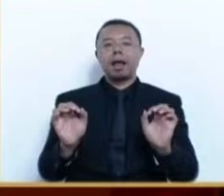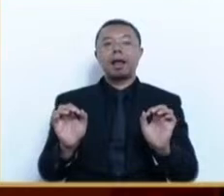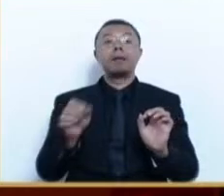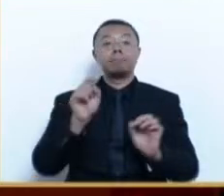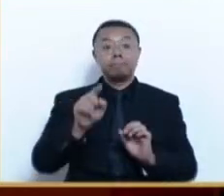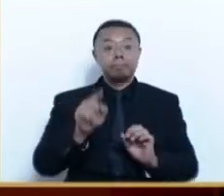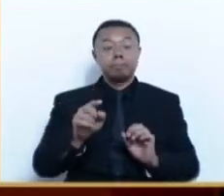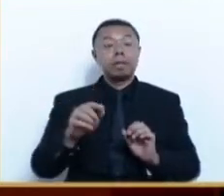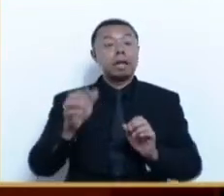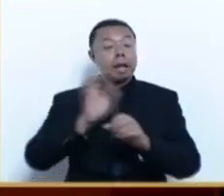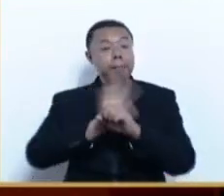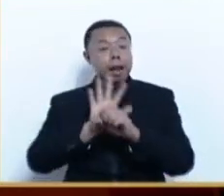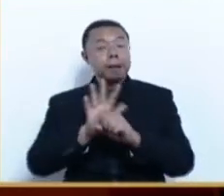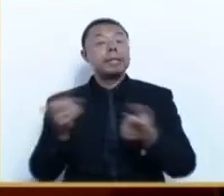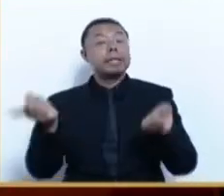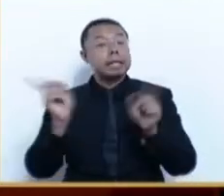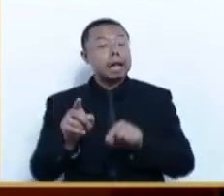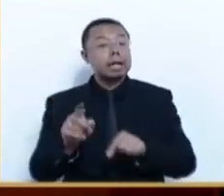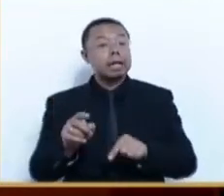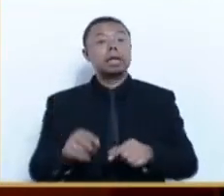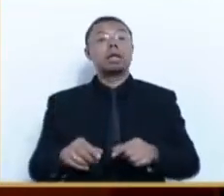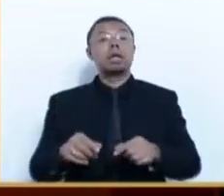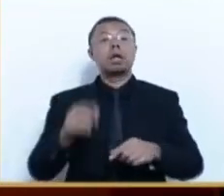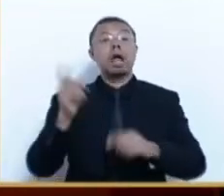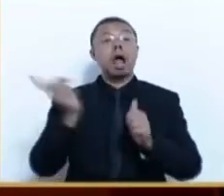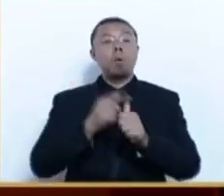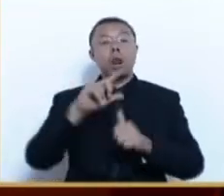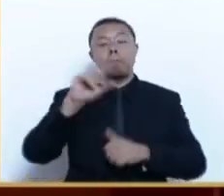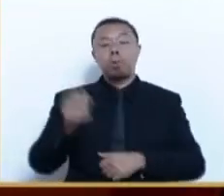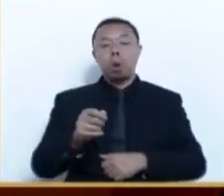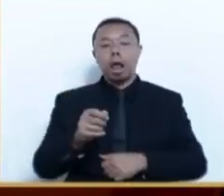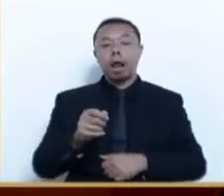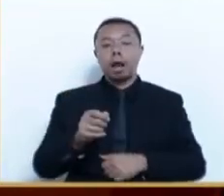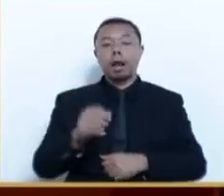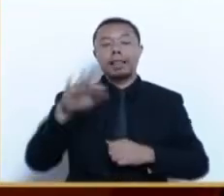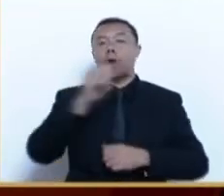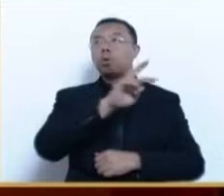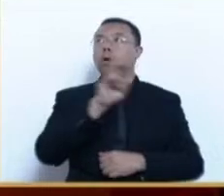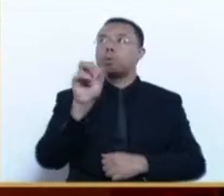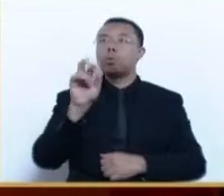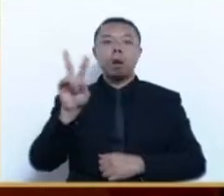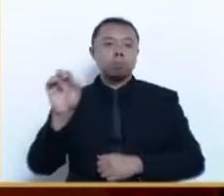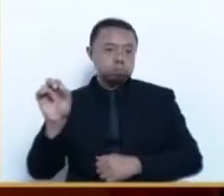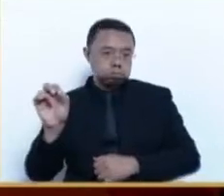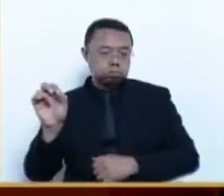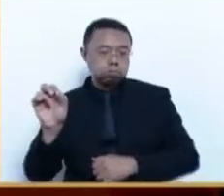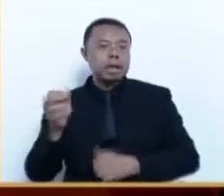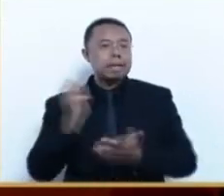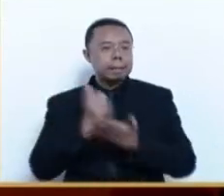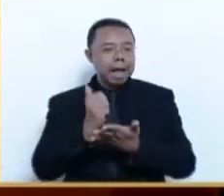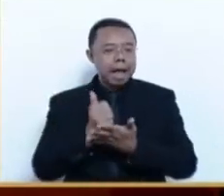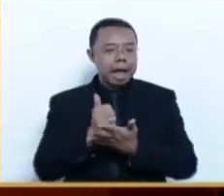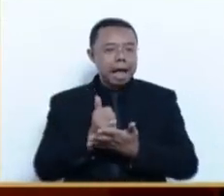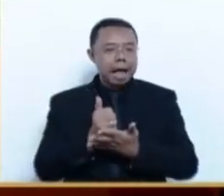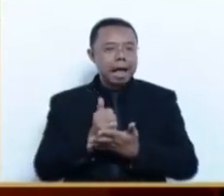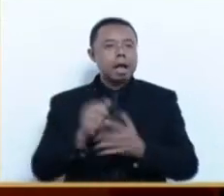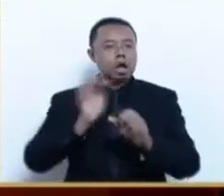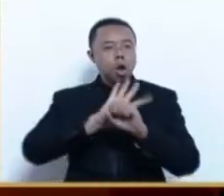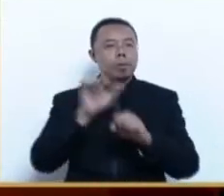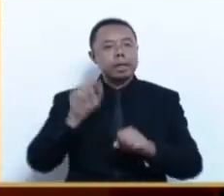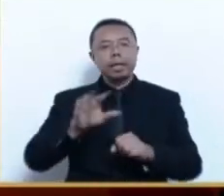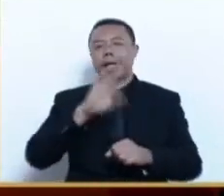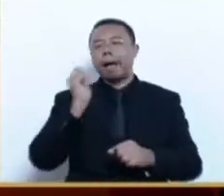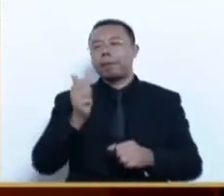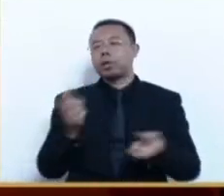itu pandemi itu terjadi awal bulan awal tahun 2020 sebenarnya covid ini